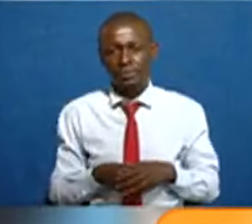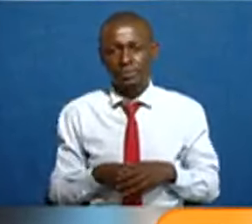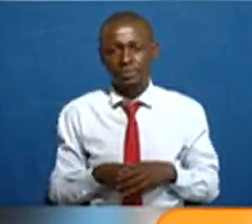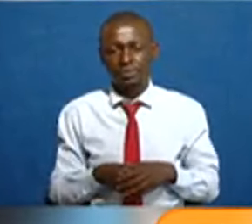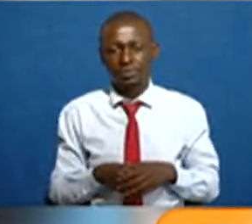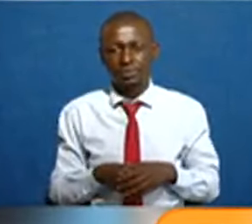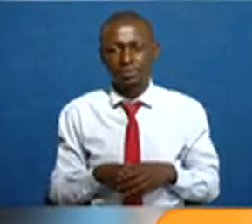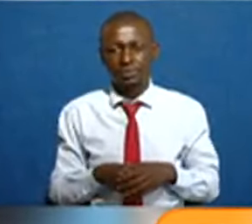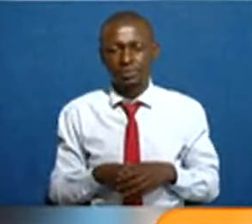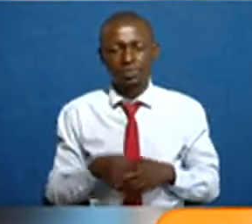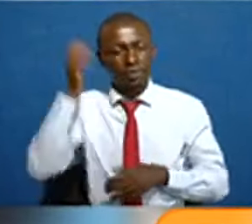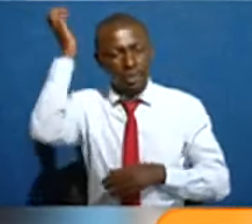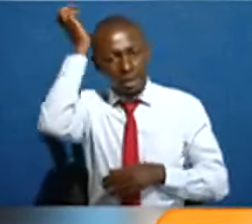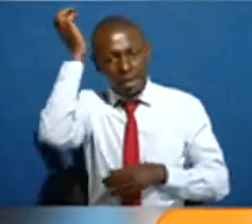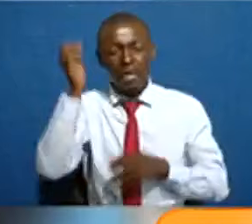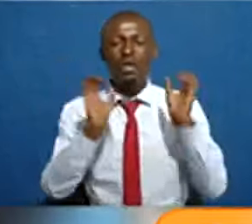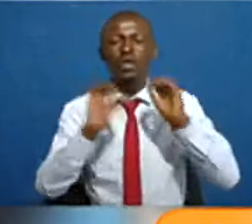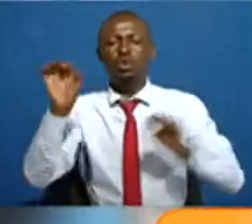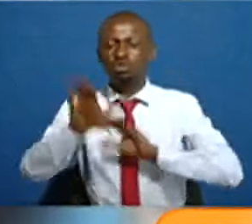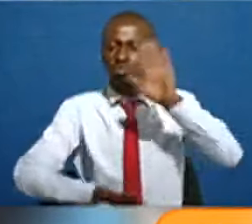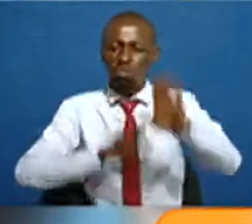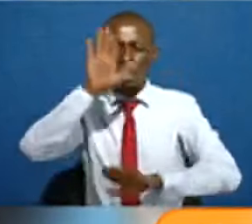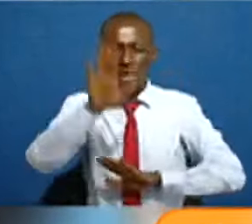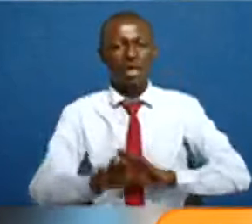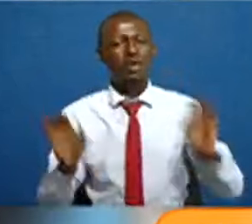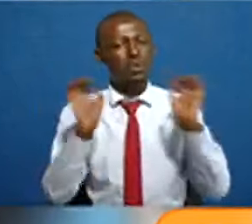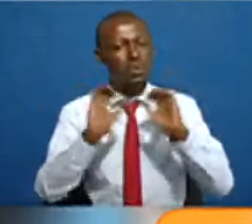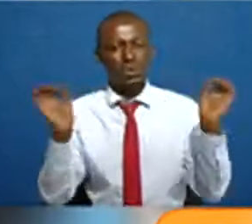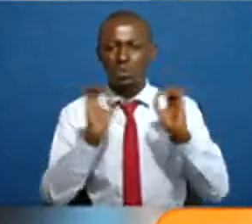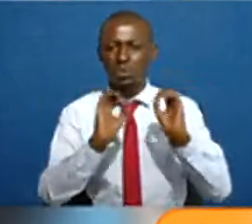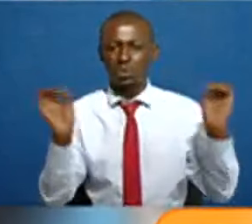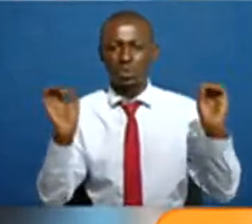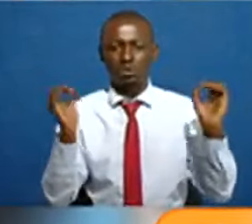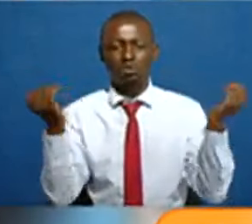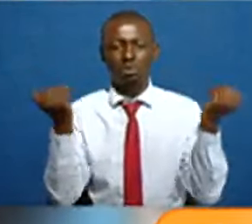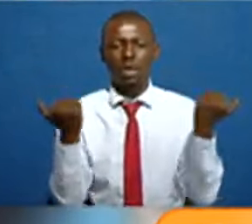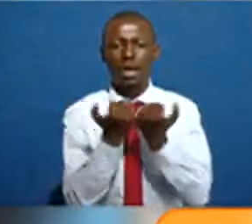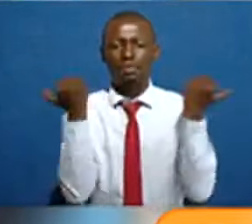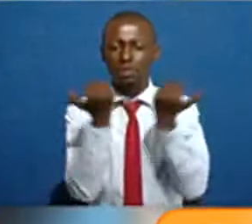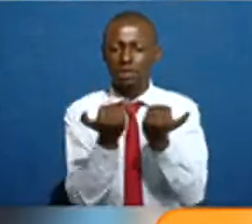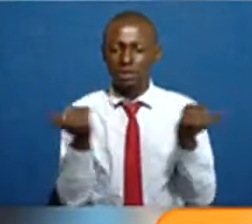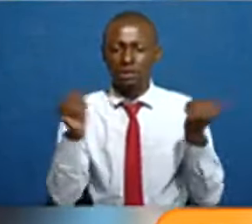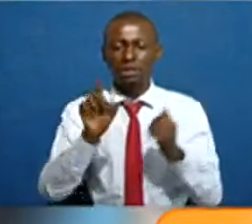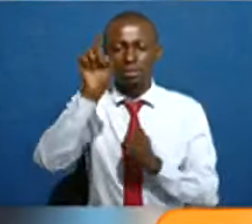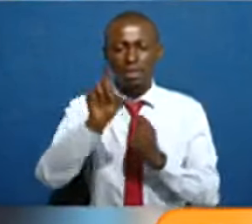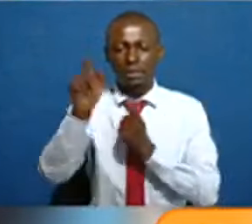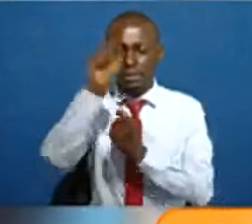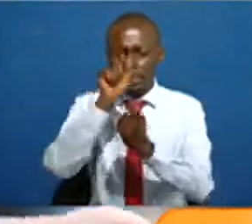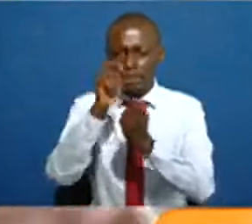akuwa na kichwa, akuwa na miguu. Ikabidi watoto waende DNA.